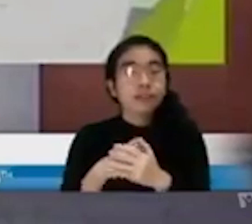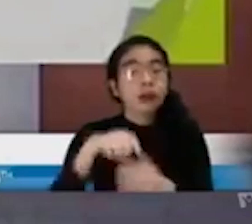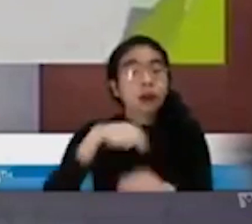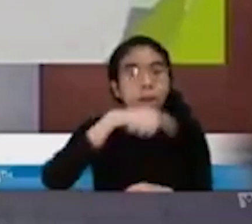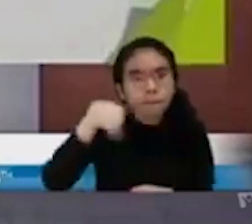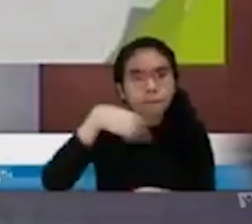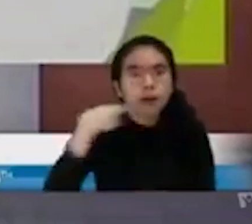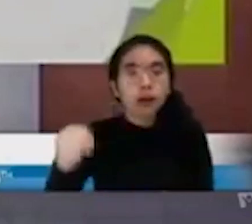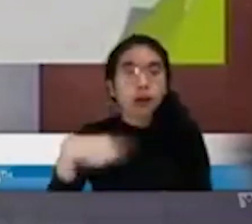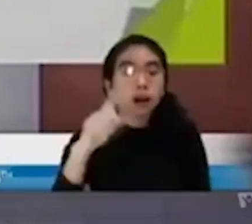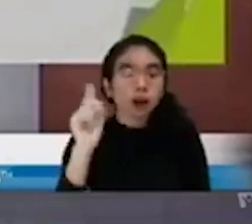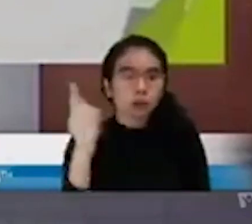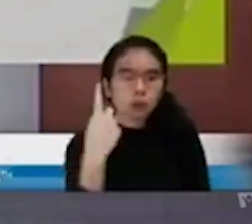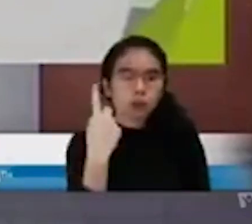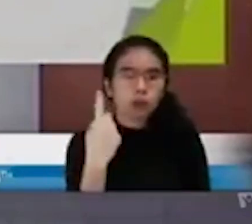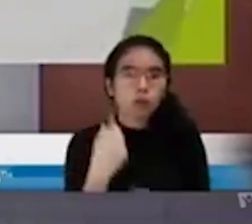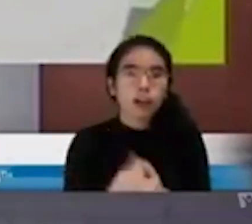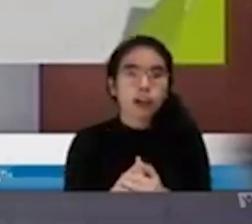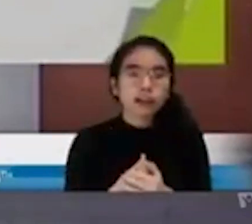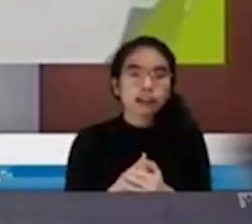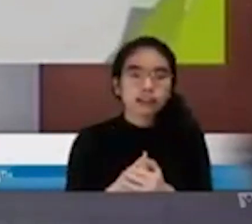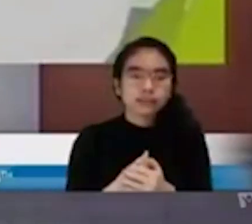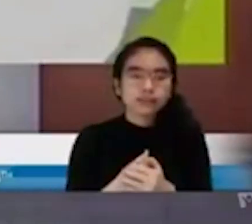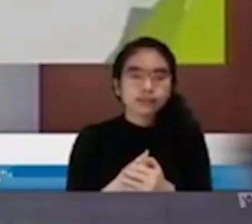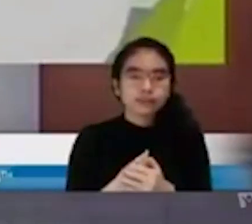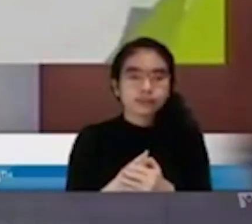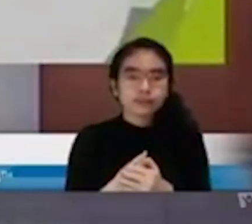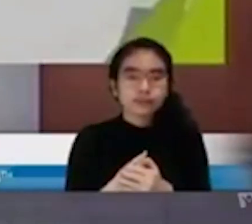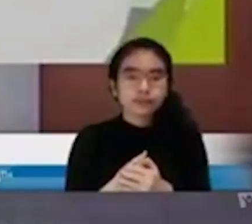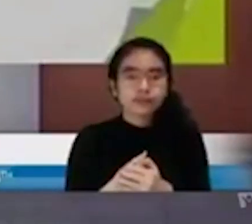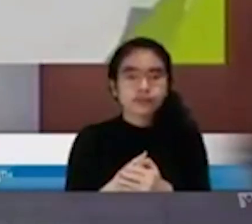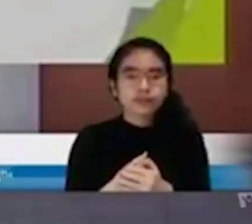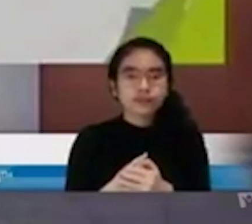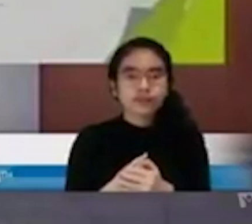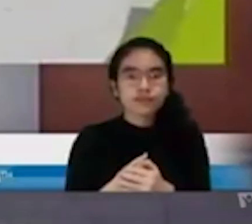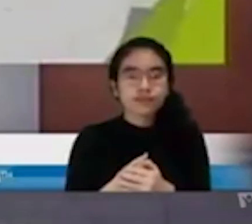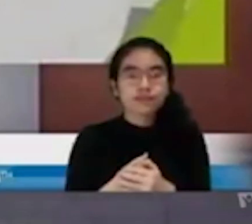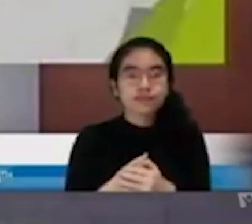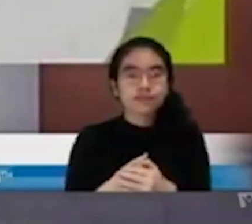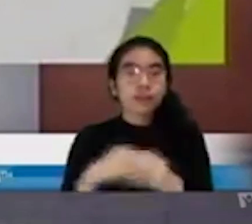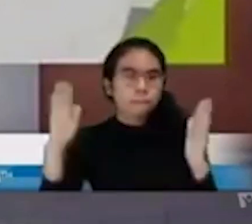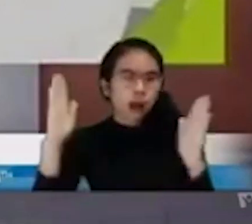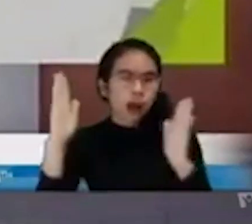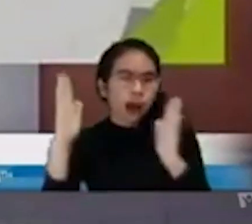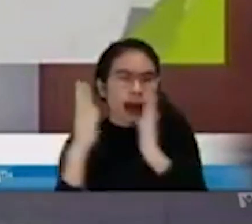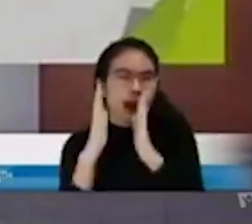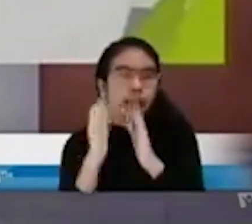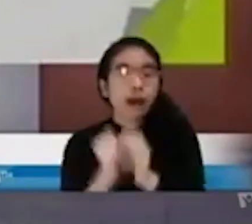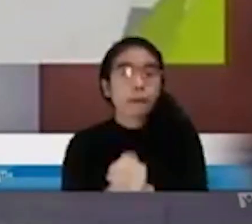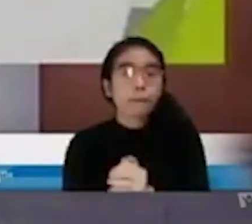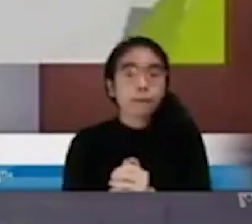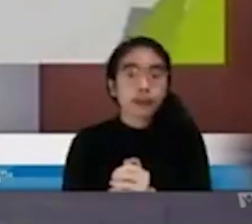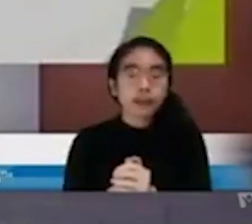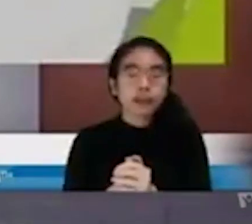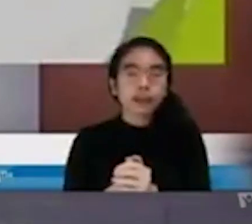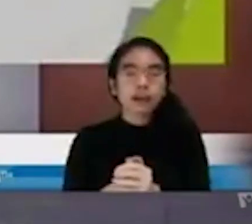dalam. Dan mereka menghadapi pasien dengan melakukan tugas masing-masing untuk mencapai